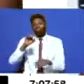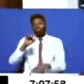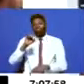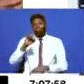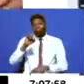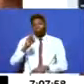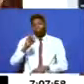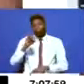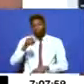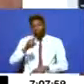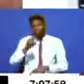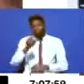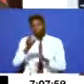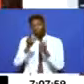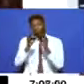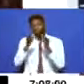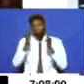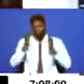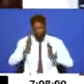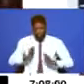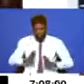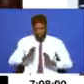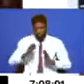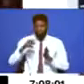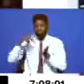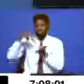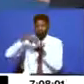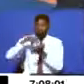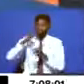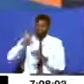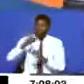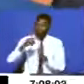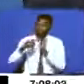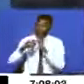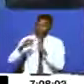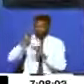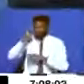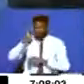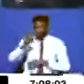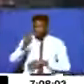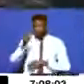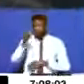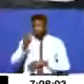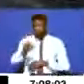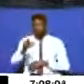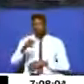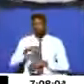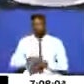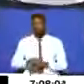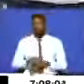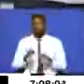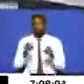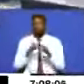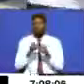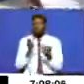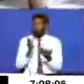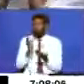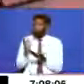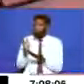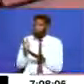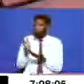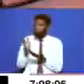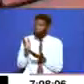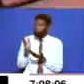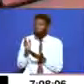wewe ukiwa aspirant, onyesha heshima kwa aspirant mwenzako. Hayo yanajiri huku mwaniaji mtarajiwa wa kiti cha eneo bunge la